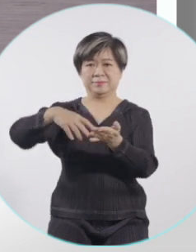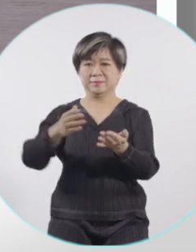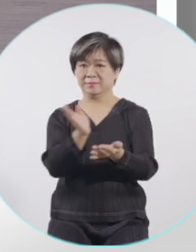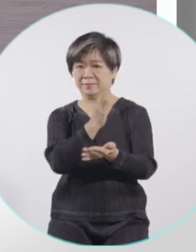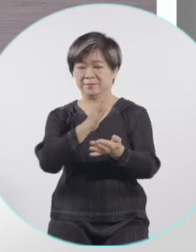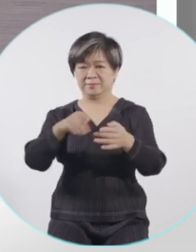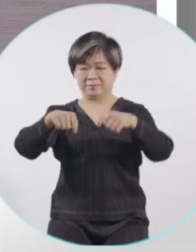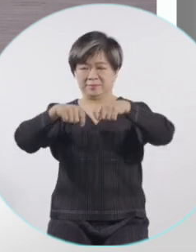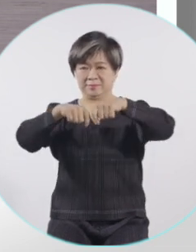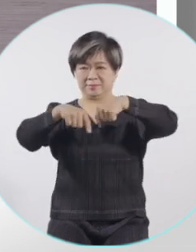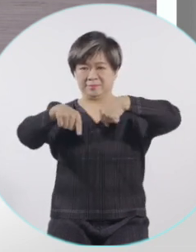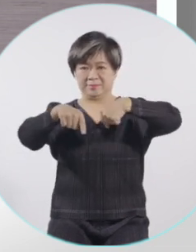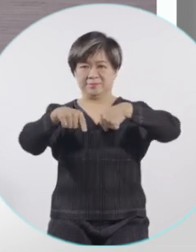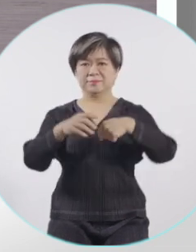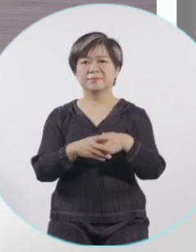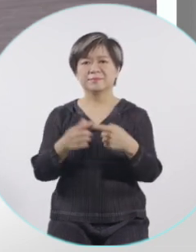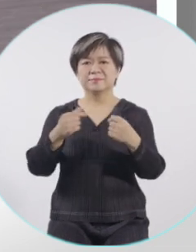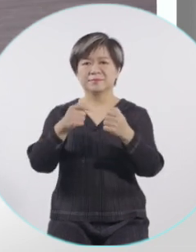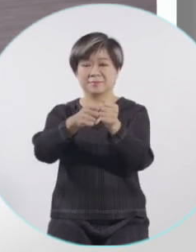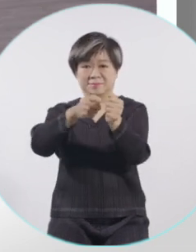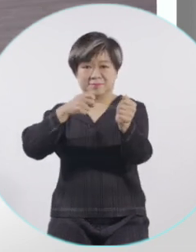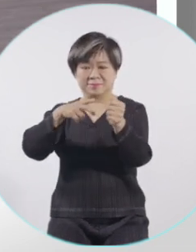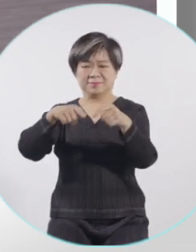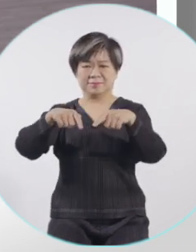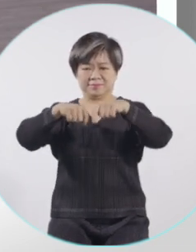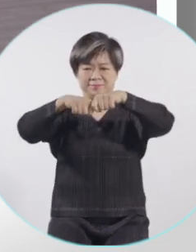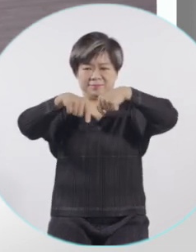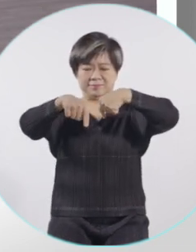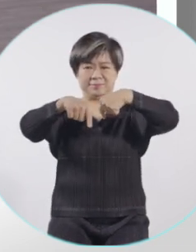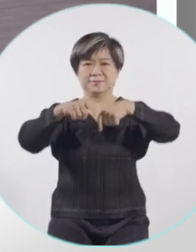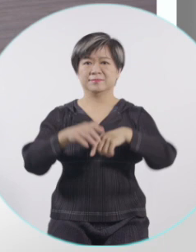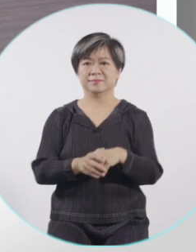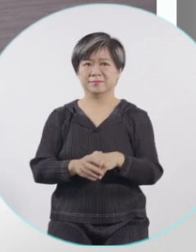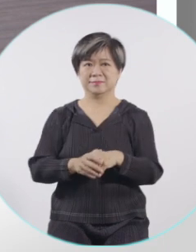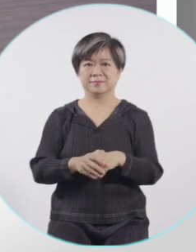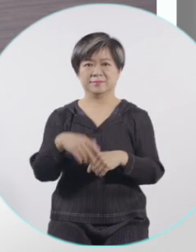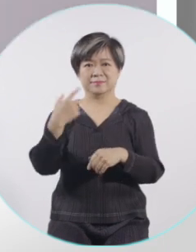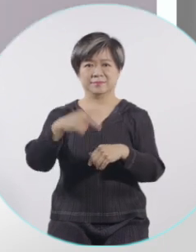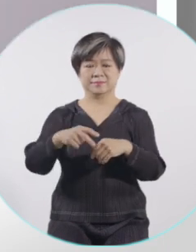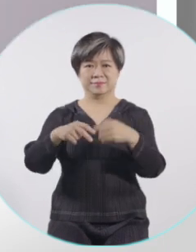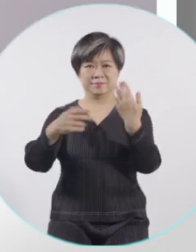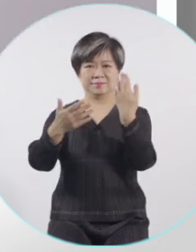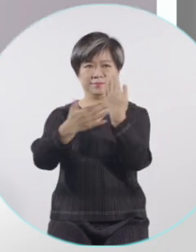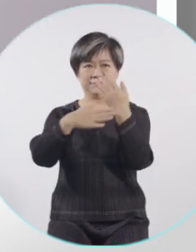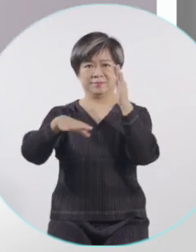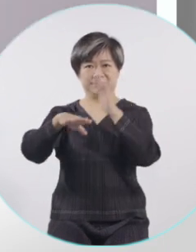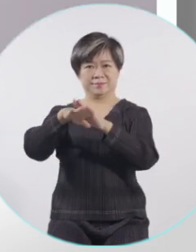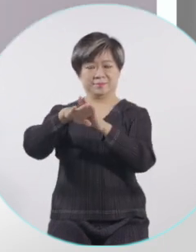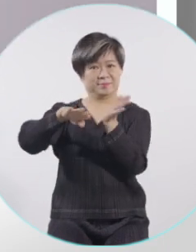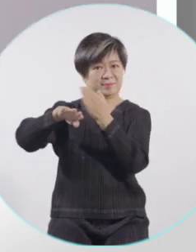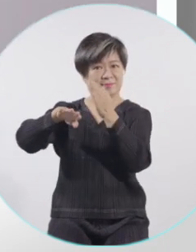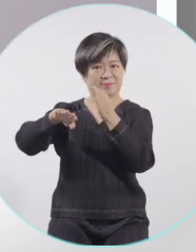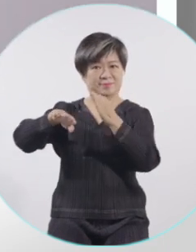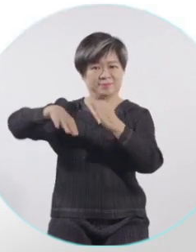膝盖打直成弓箭步；三、两只手交叠放在右脚膝盖上。